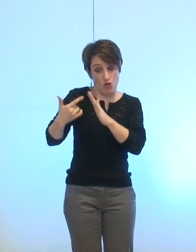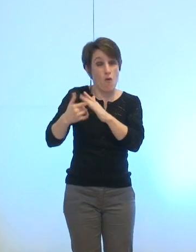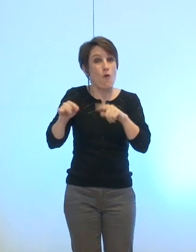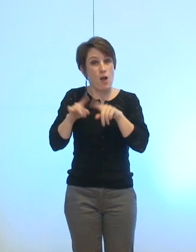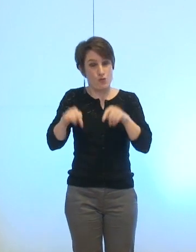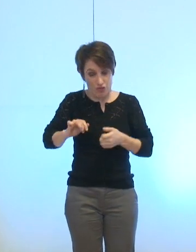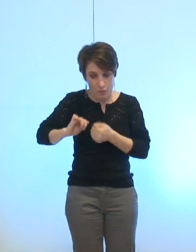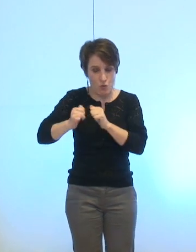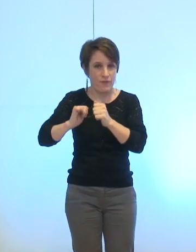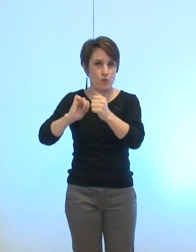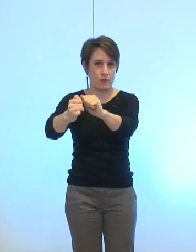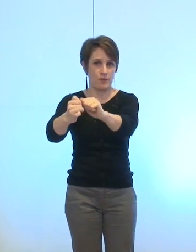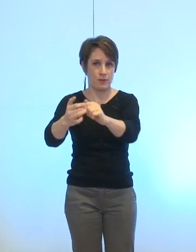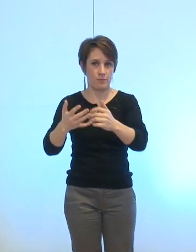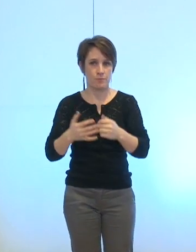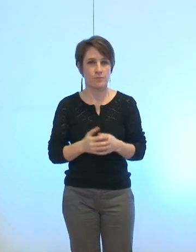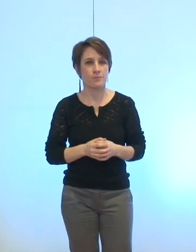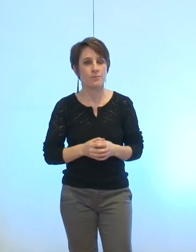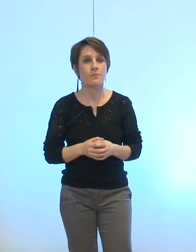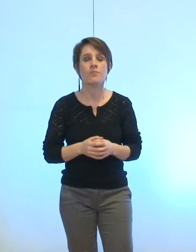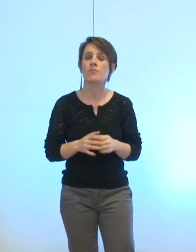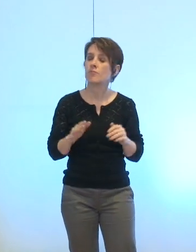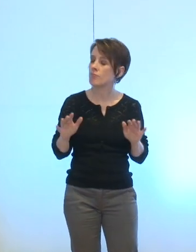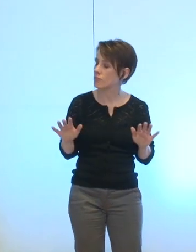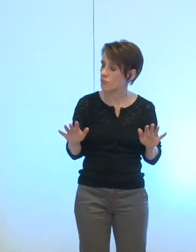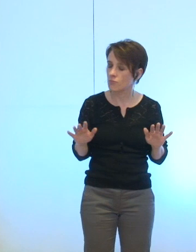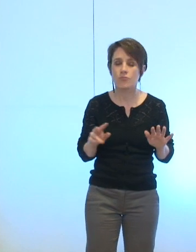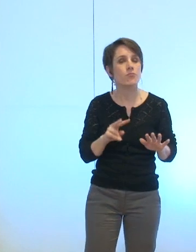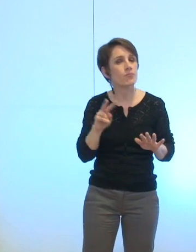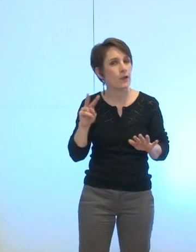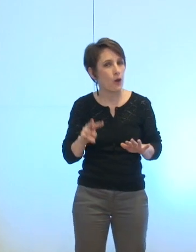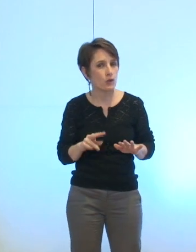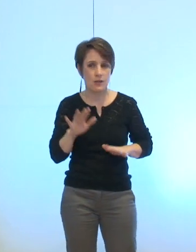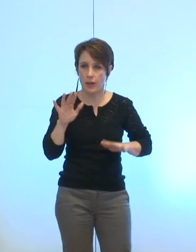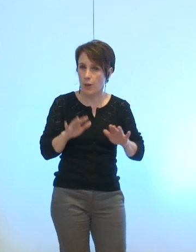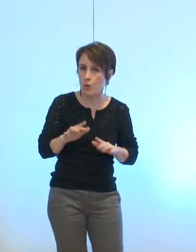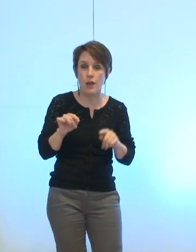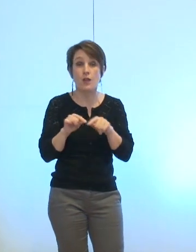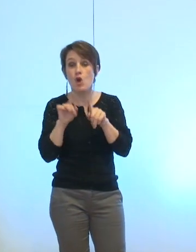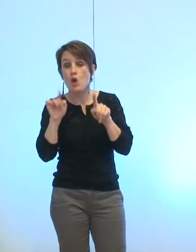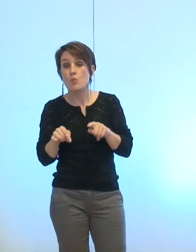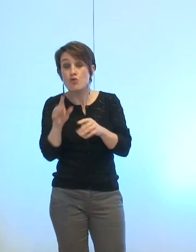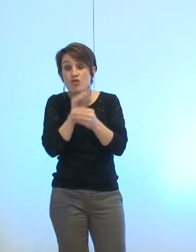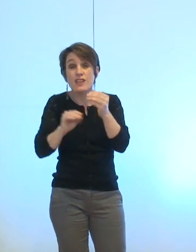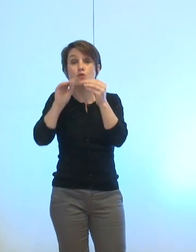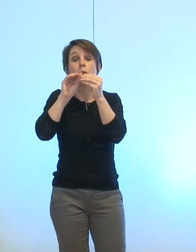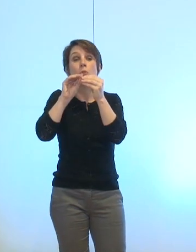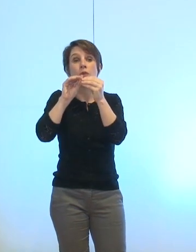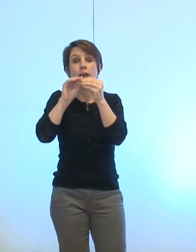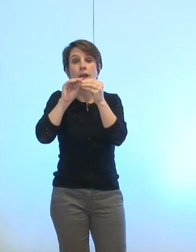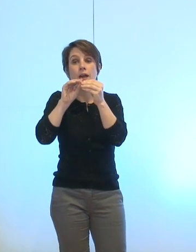examen approfondi détaillé admettons que le budget supplémentaire comme vous l'avez dit solde les